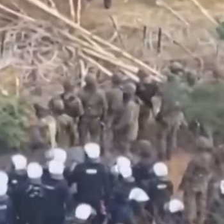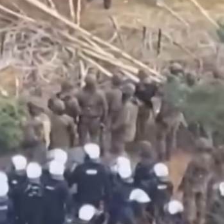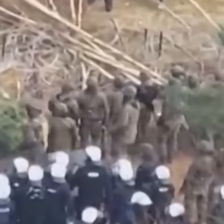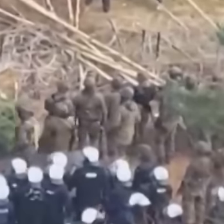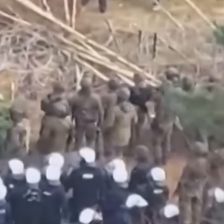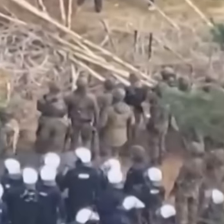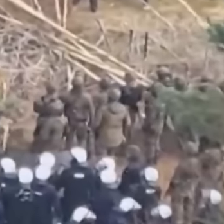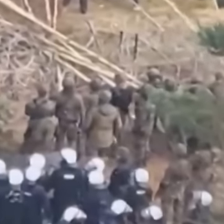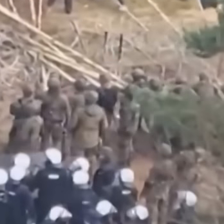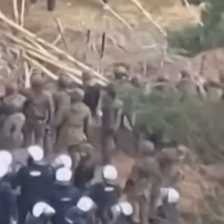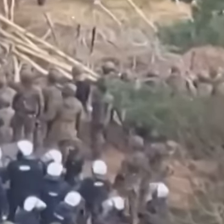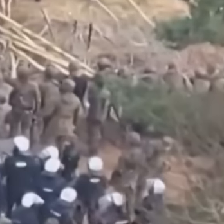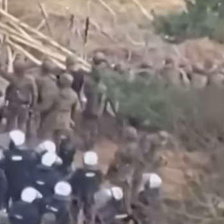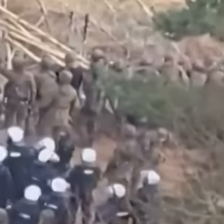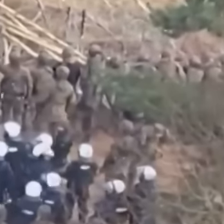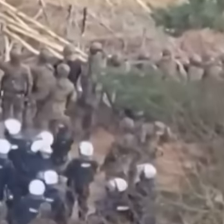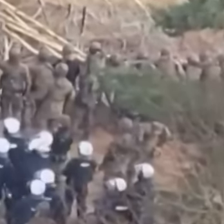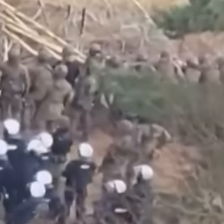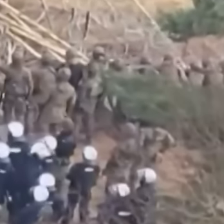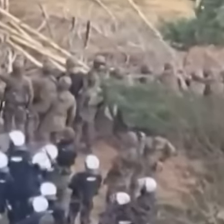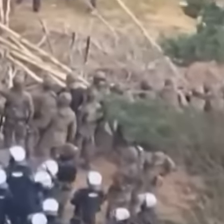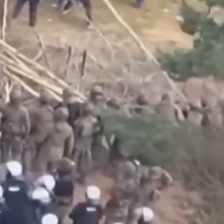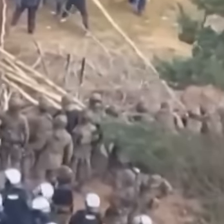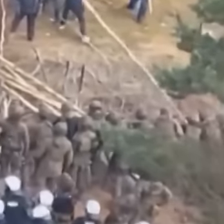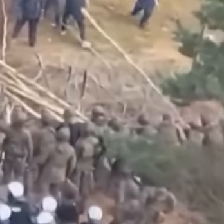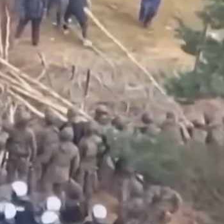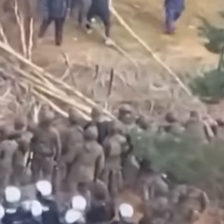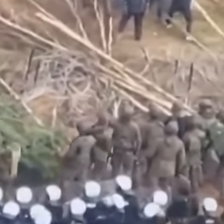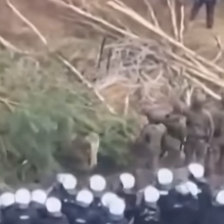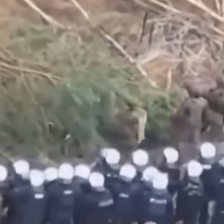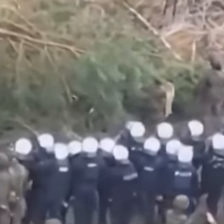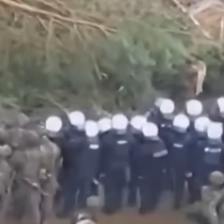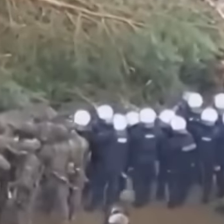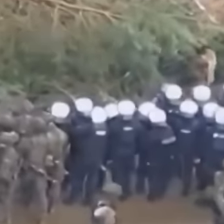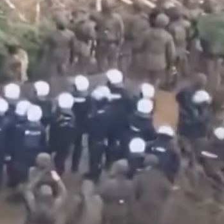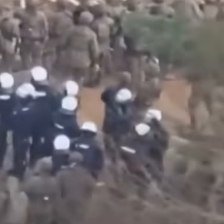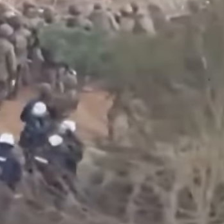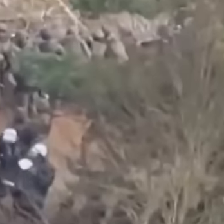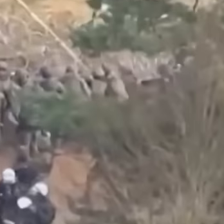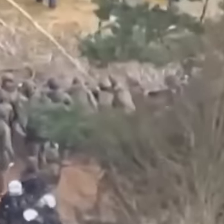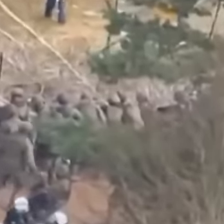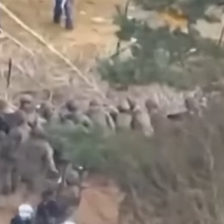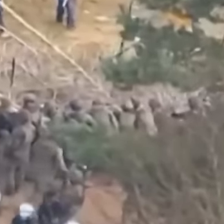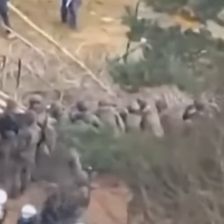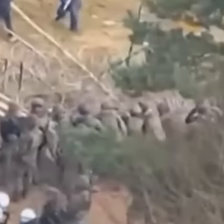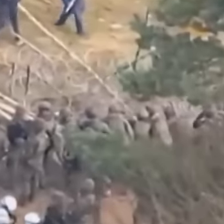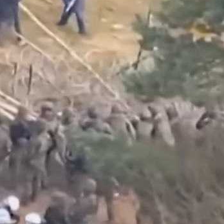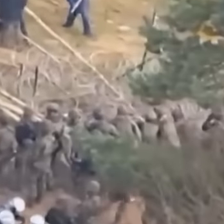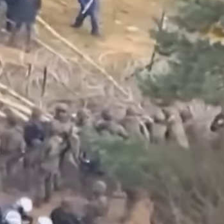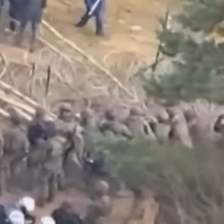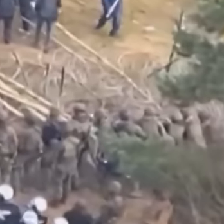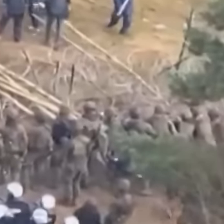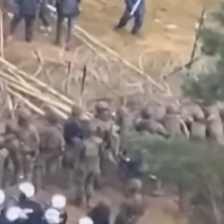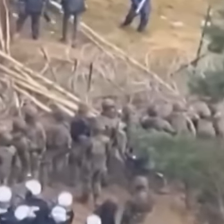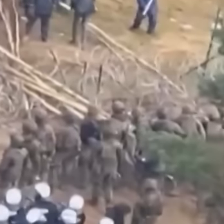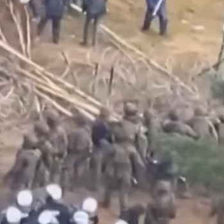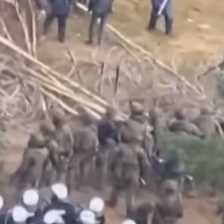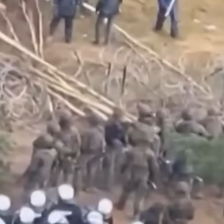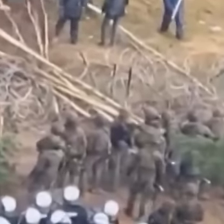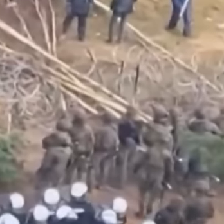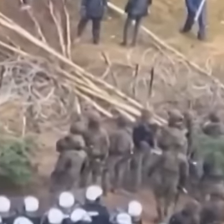w wyjątkowo trudnym położeniu. Właśnie, to, że ich wysyłamy, bo ja rozumiem, że może nie starczyć oddziałów policji, ale te